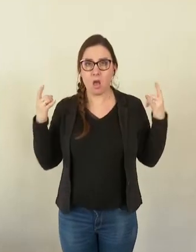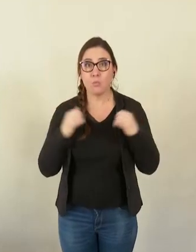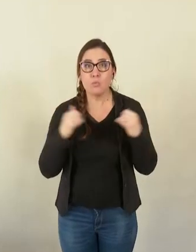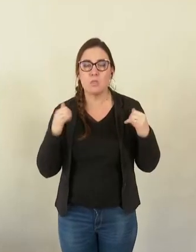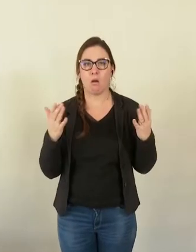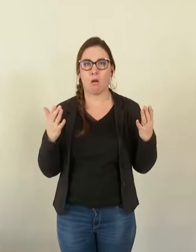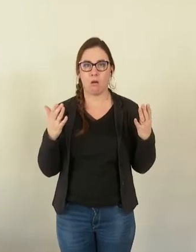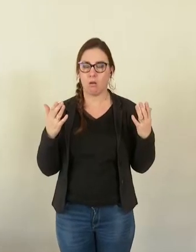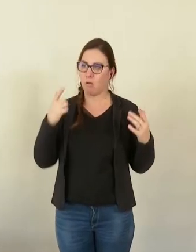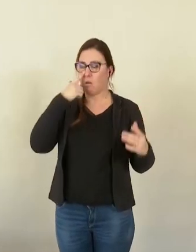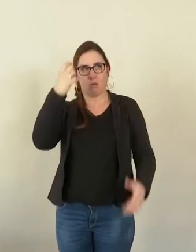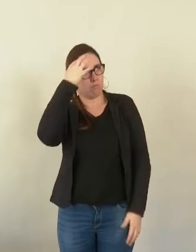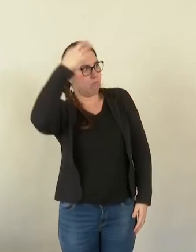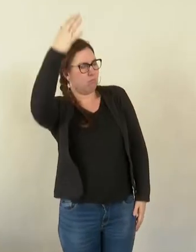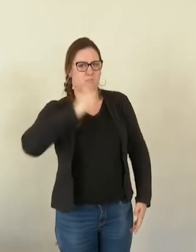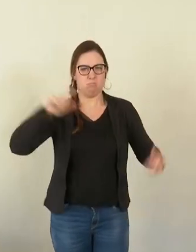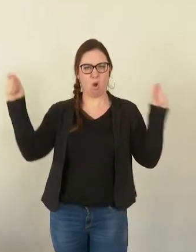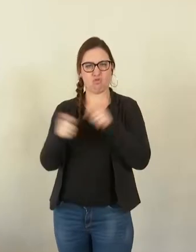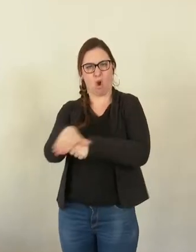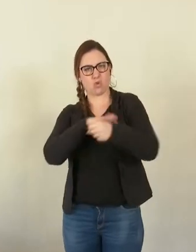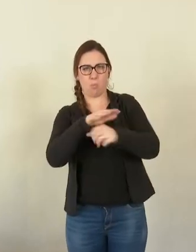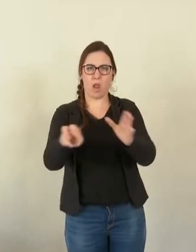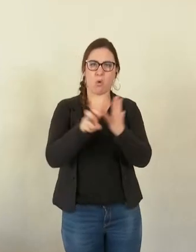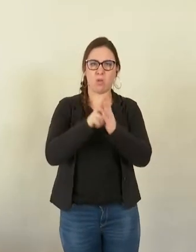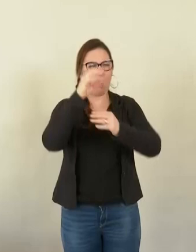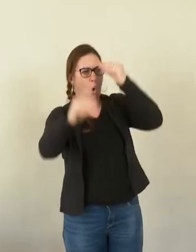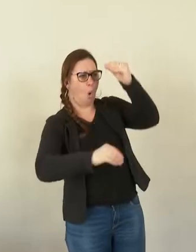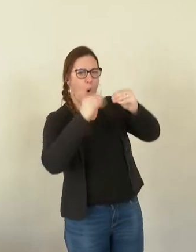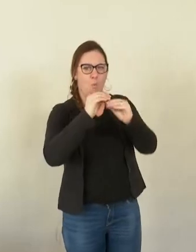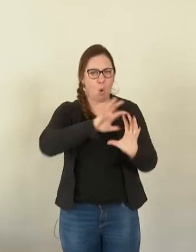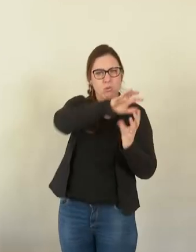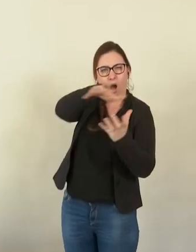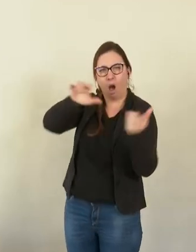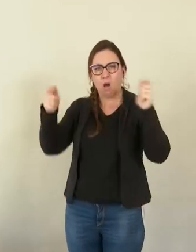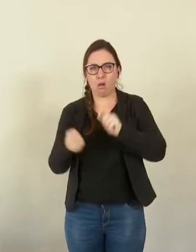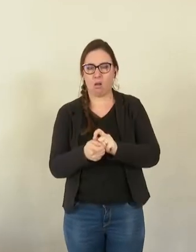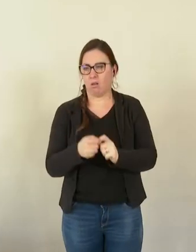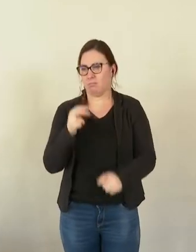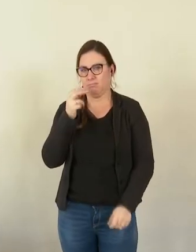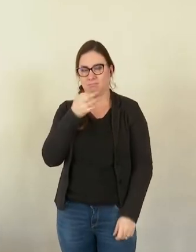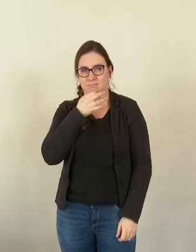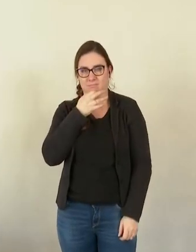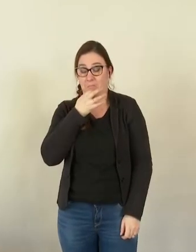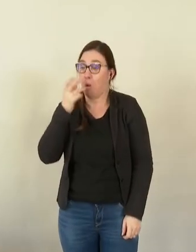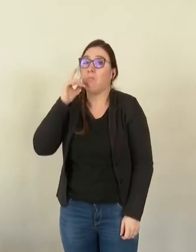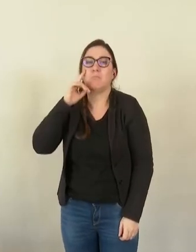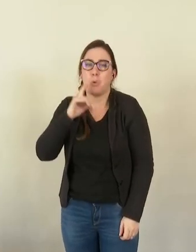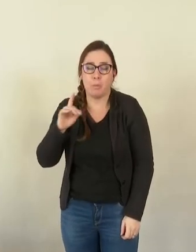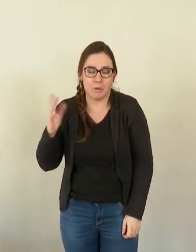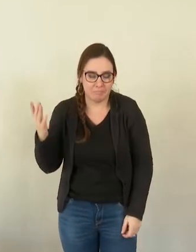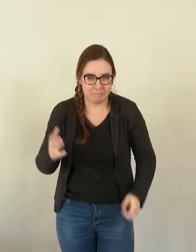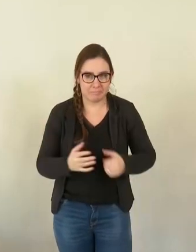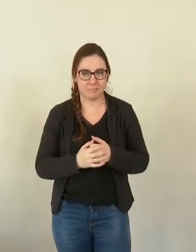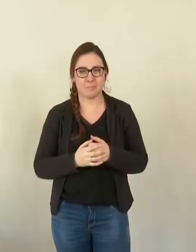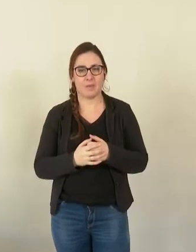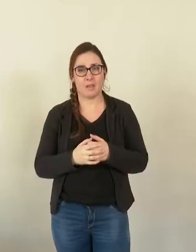pas que de croire que à Grenoble on va changer entièreté du système mondial agricole je trouve ça toujours assez cocasse mais why not